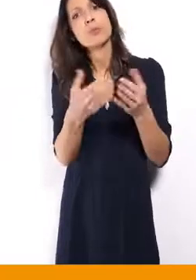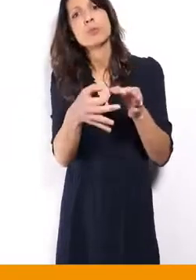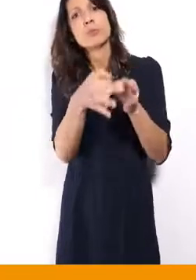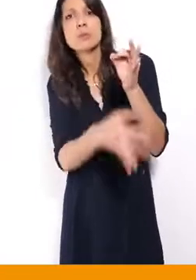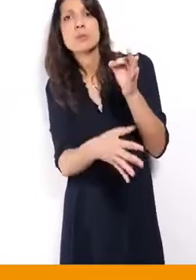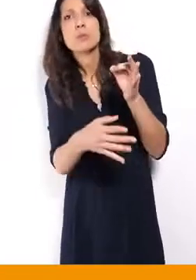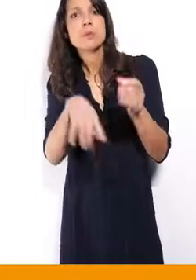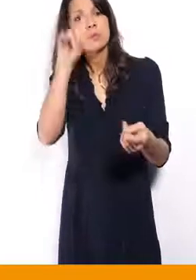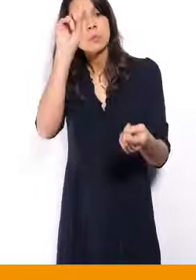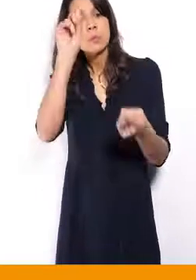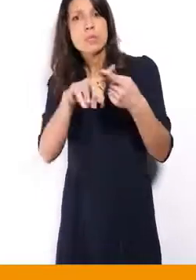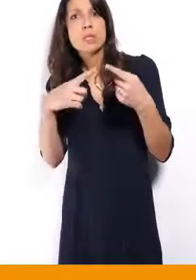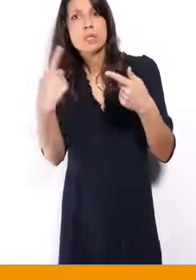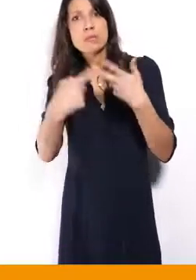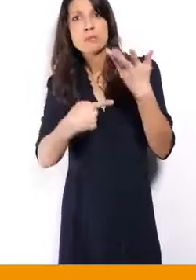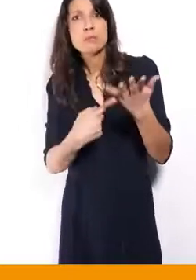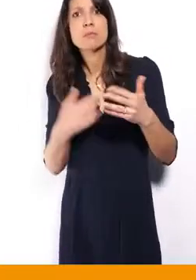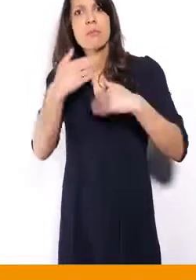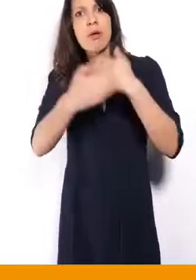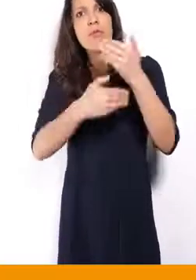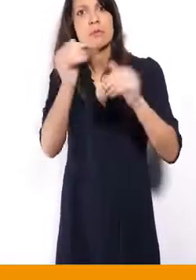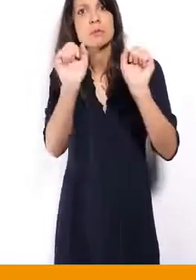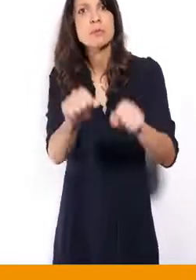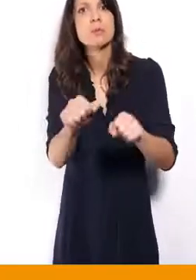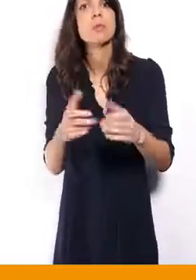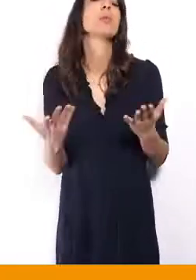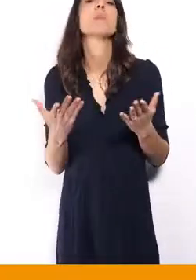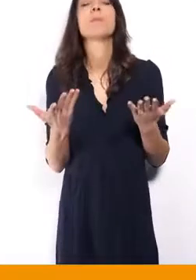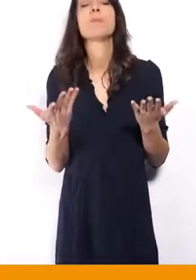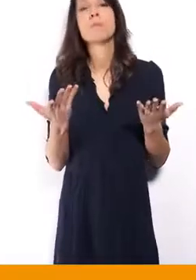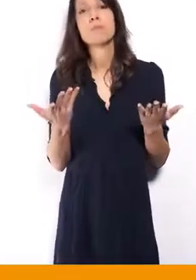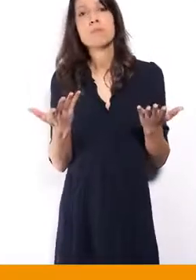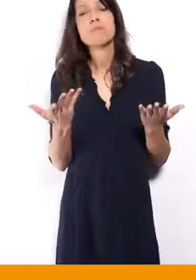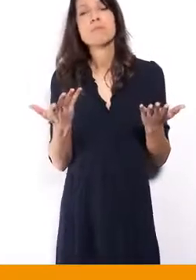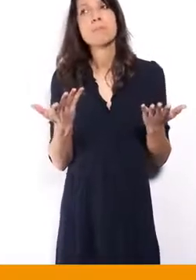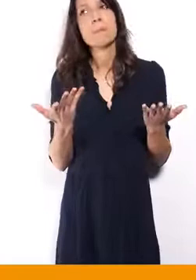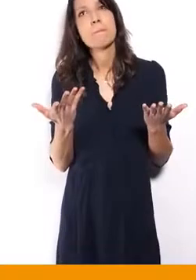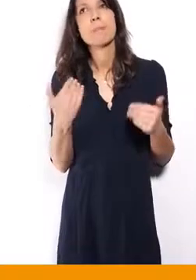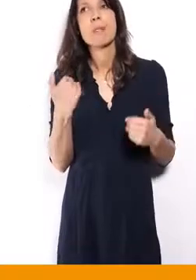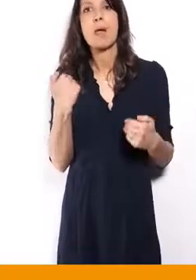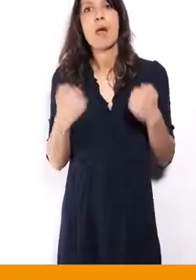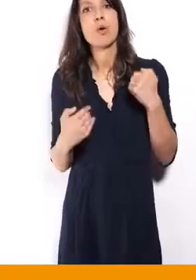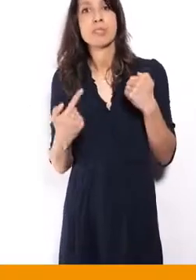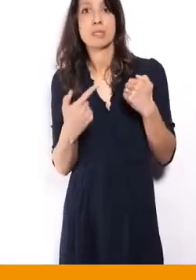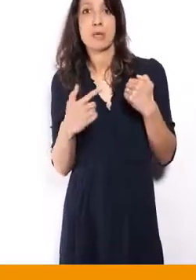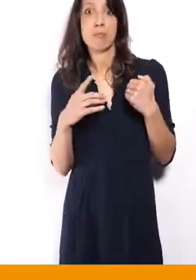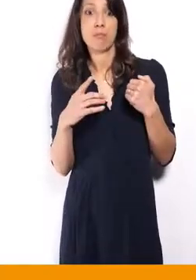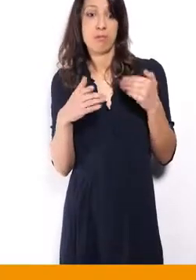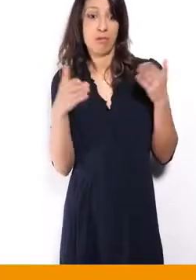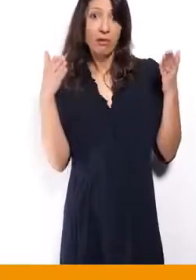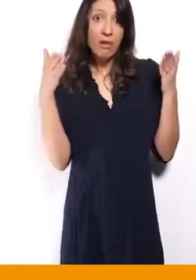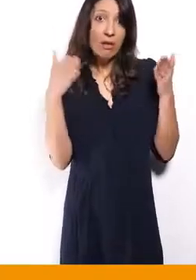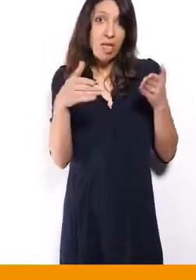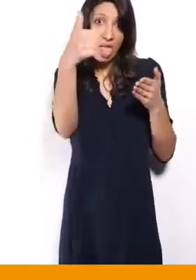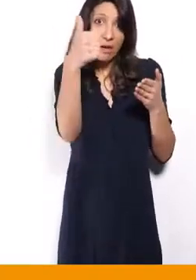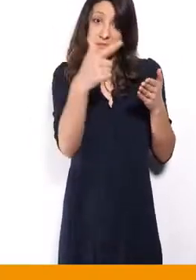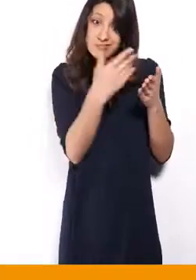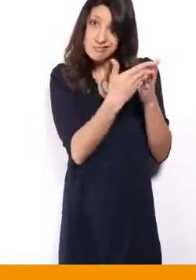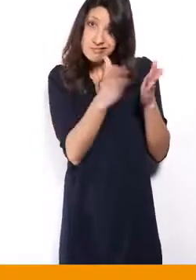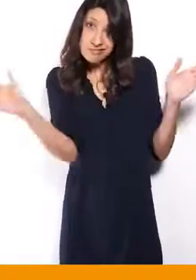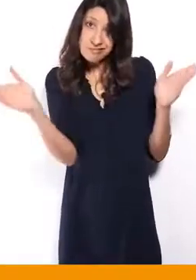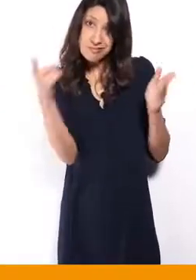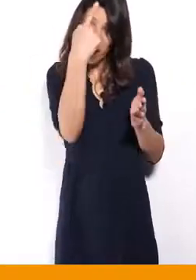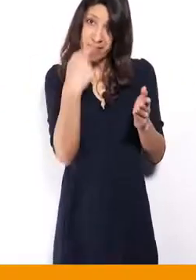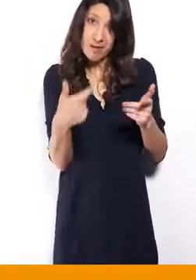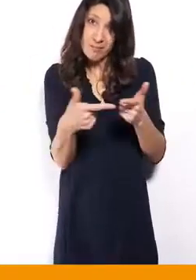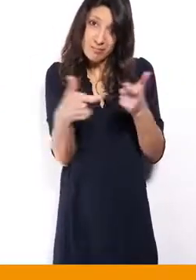pour avancer sur ce sujet. Entendre aussi que le handicap est divers. La page s'occupe de